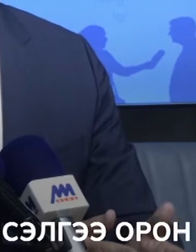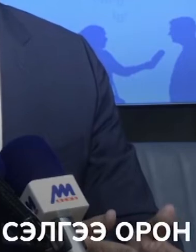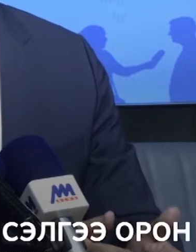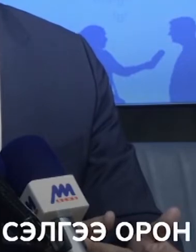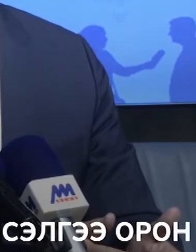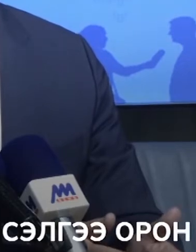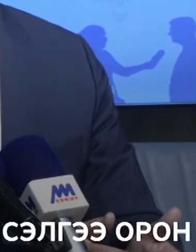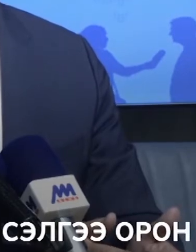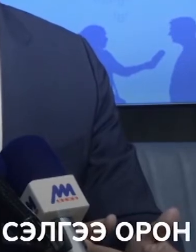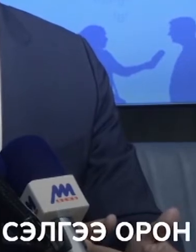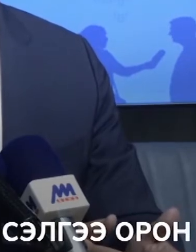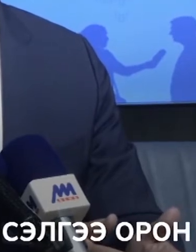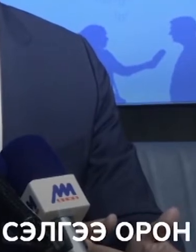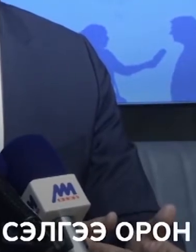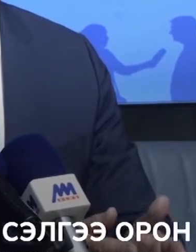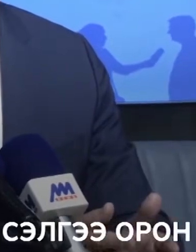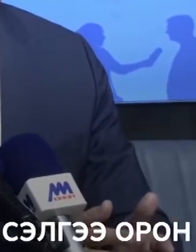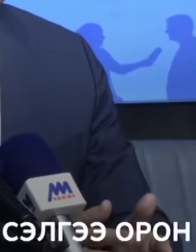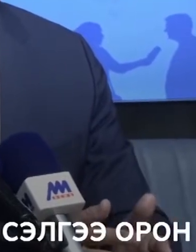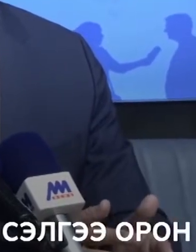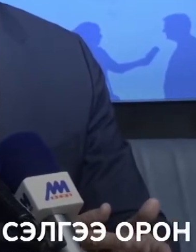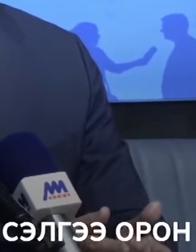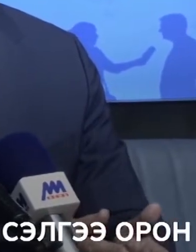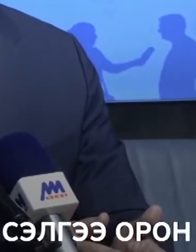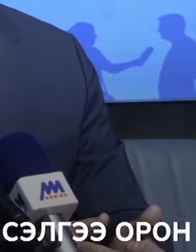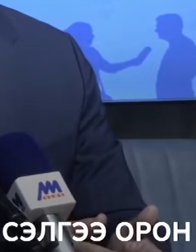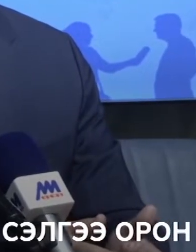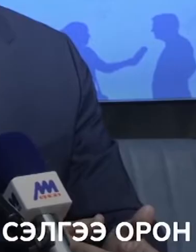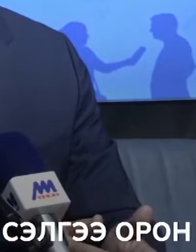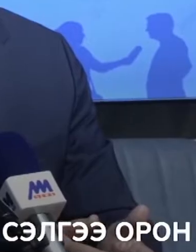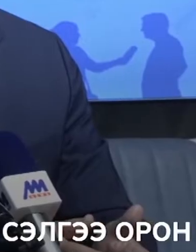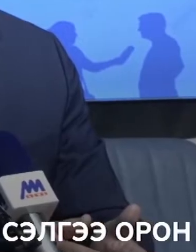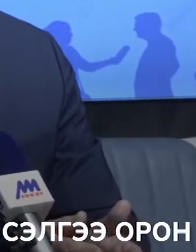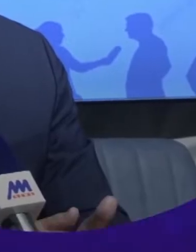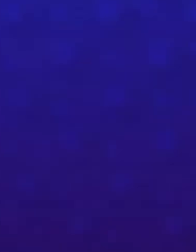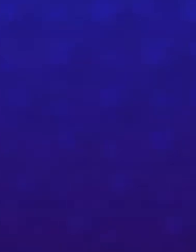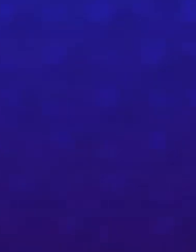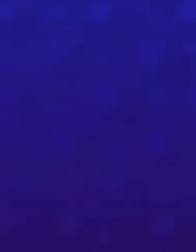Амгуудын цэг дарга нарын халаа сэлгээ орон нутгийн хөгжлийн төлөвлөгөөг идэвхжүүллээ.